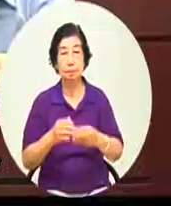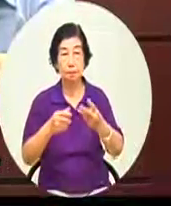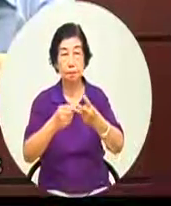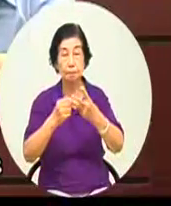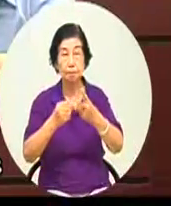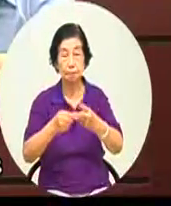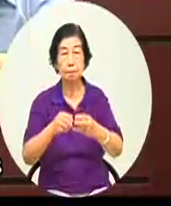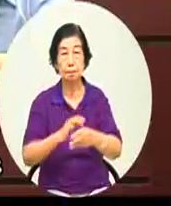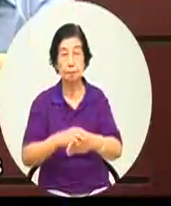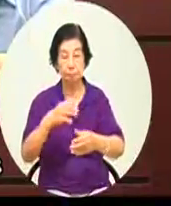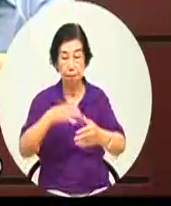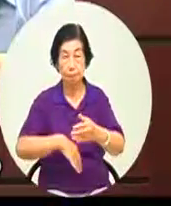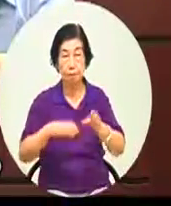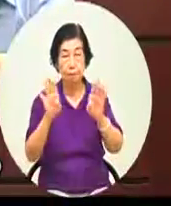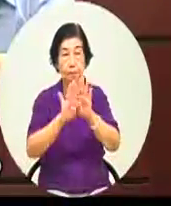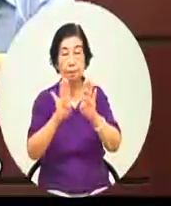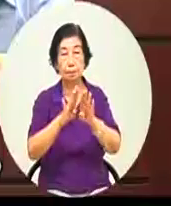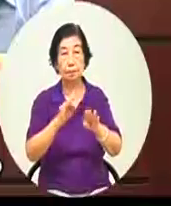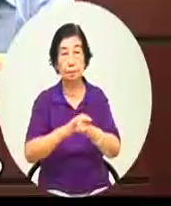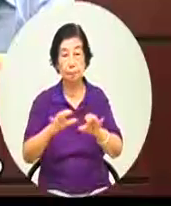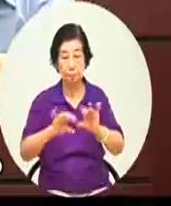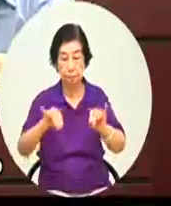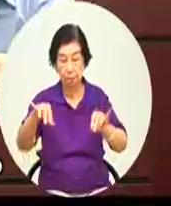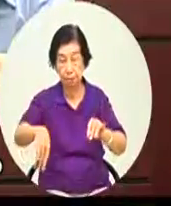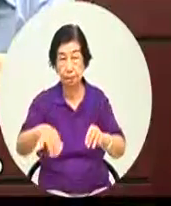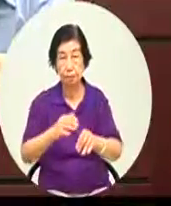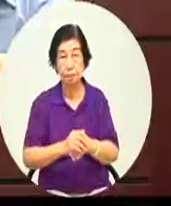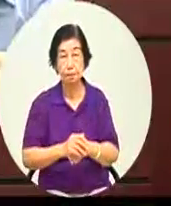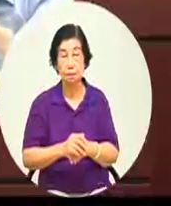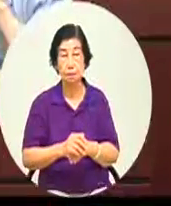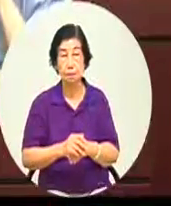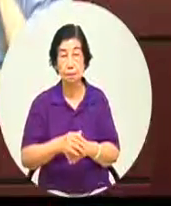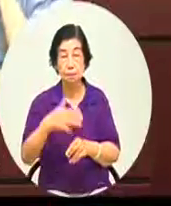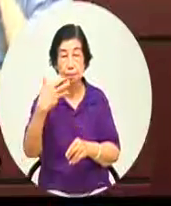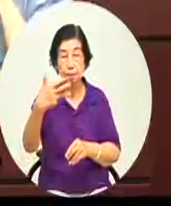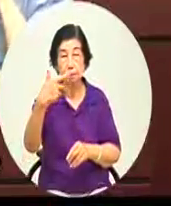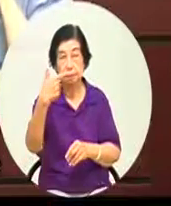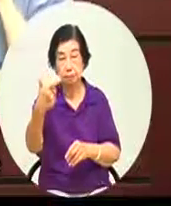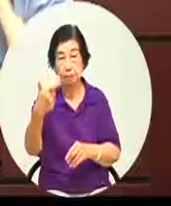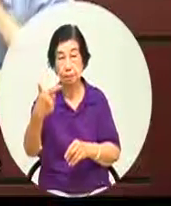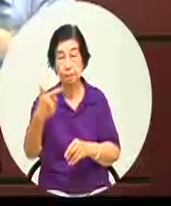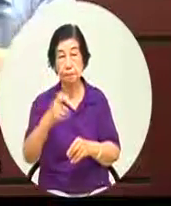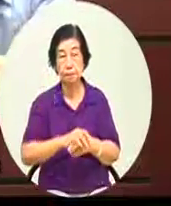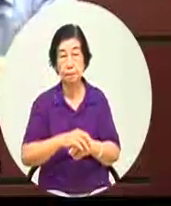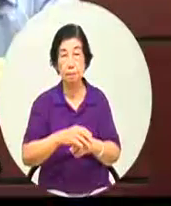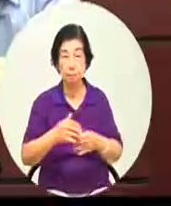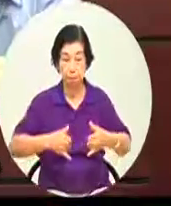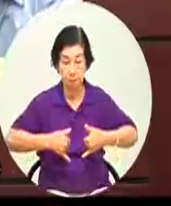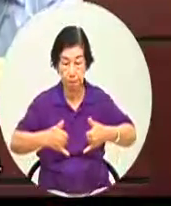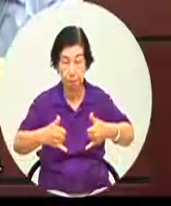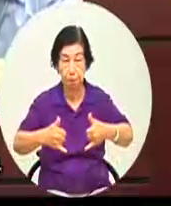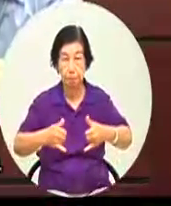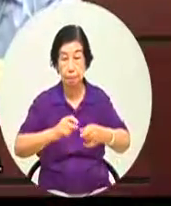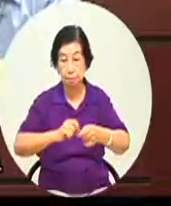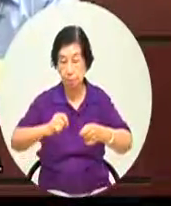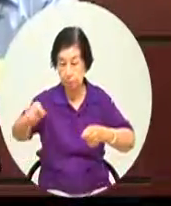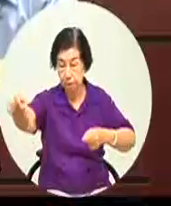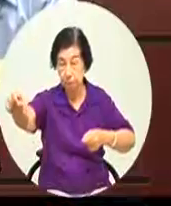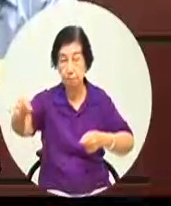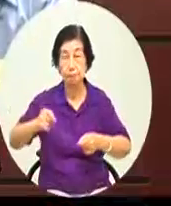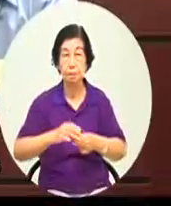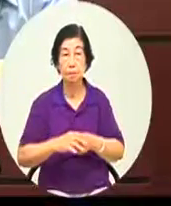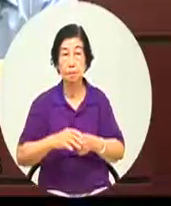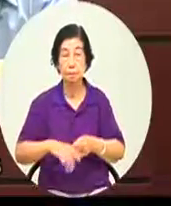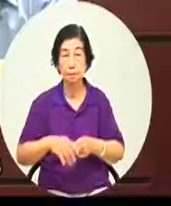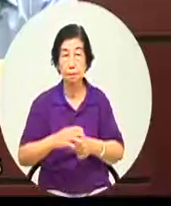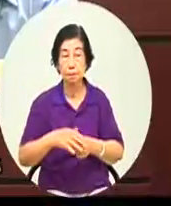到内门的地方哈，那个刚好有一个8886哈，啊，怎么样把它延伸下来？当时我们也是努力了很长的